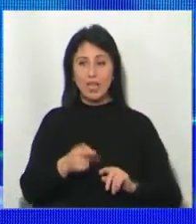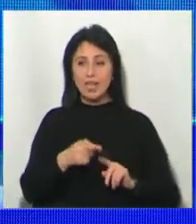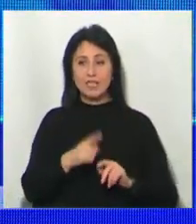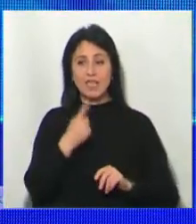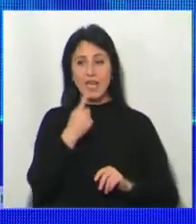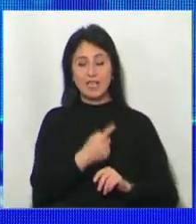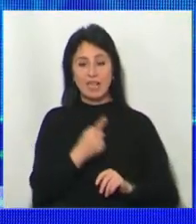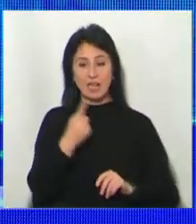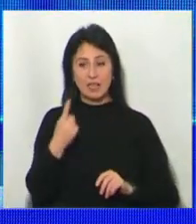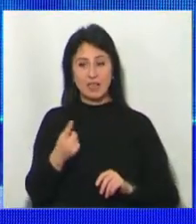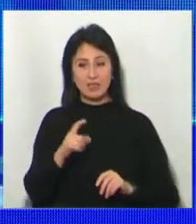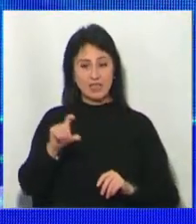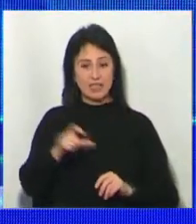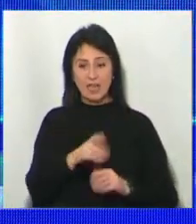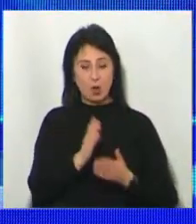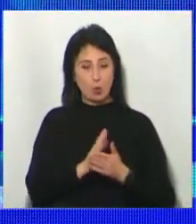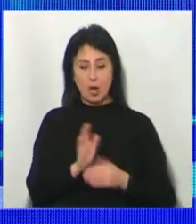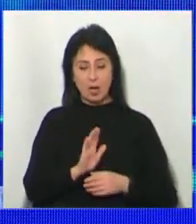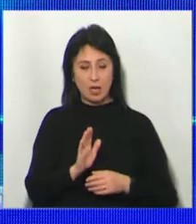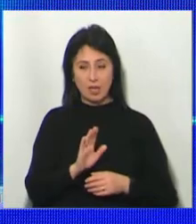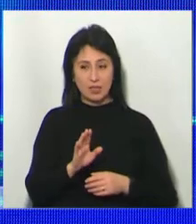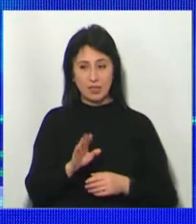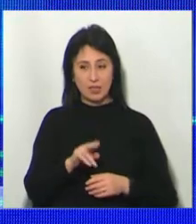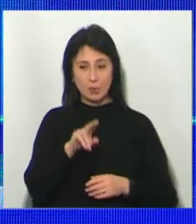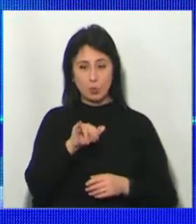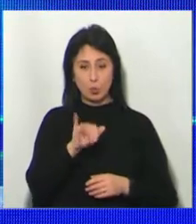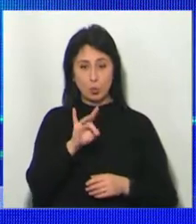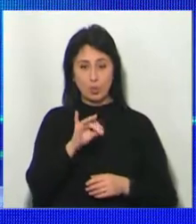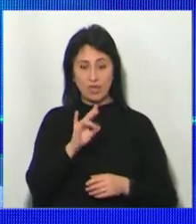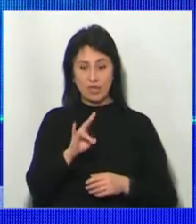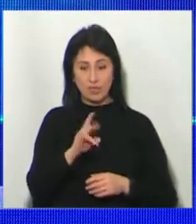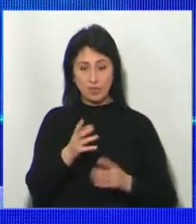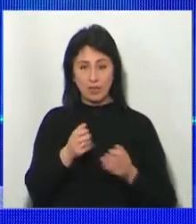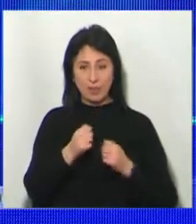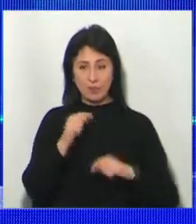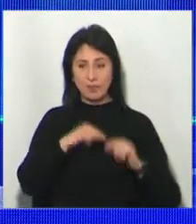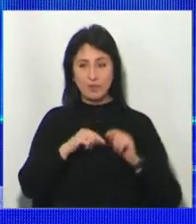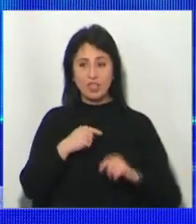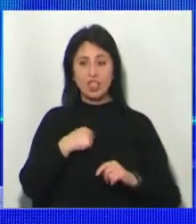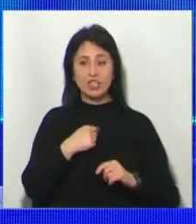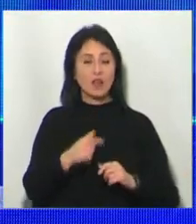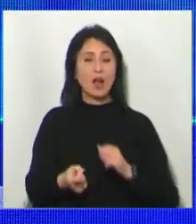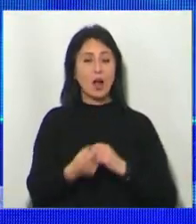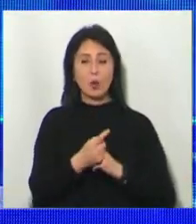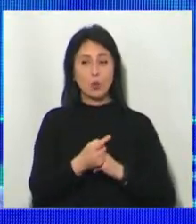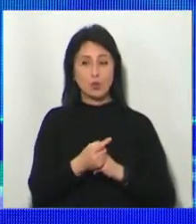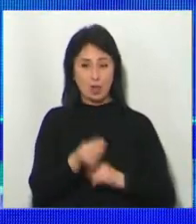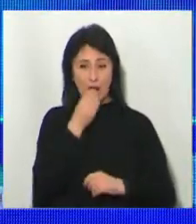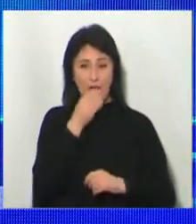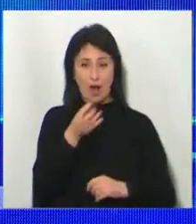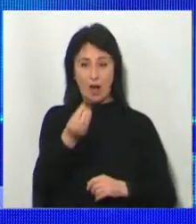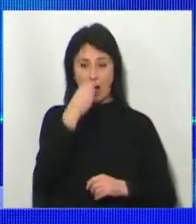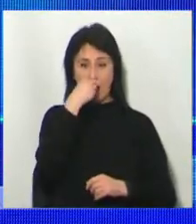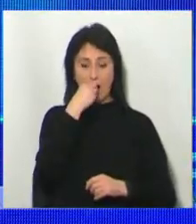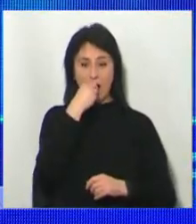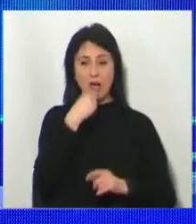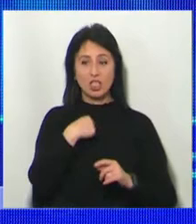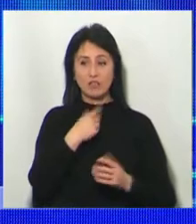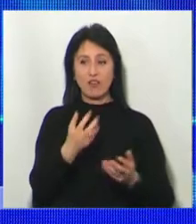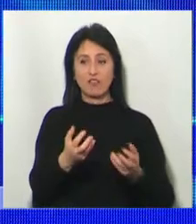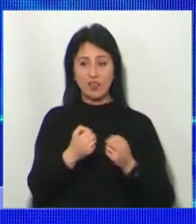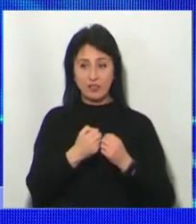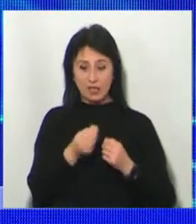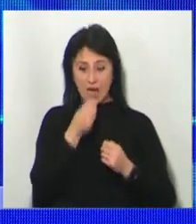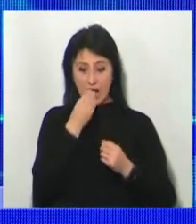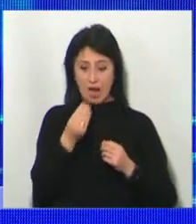ეს ერთადერთი წყარო არ არის ცხადია პურინების მიღებისა ორგანიზმში. პურინებს ჩვენ ვღებულობთ ასევე საკვებით. ვინაიდან ჩვენ